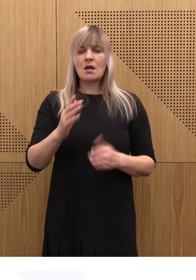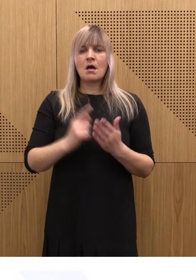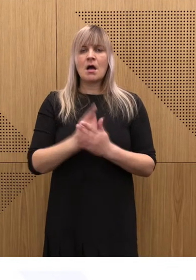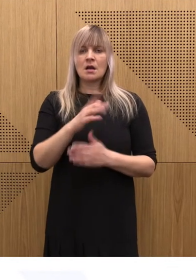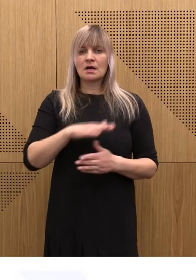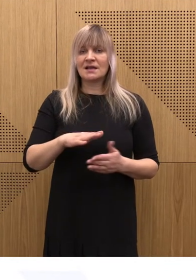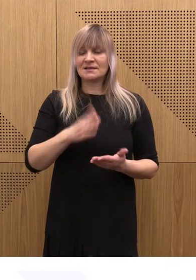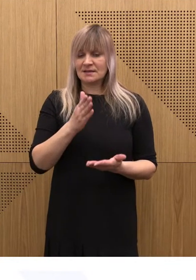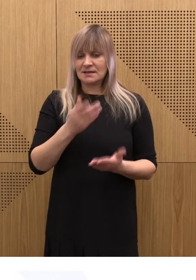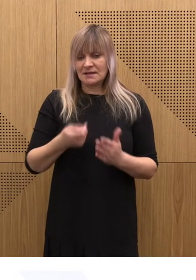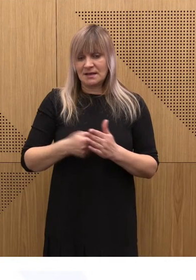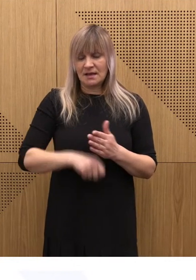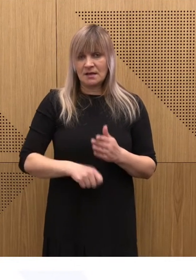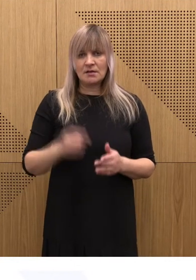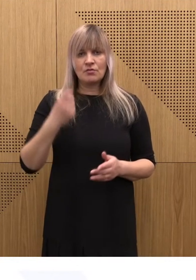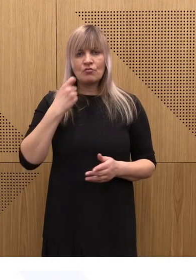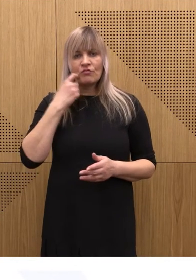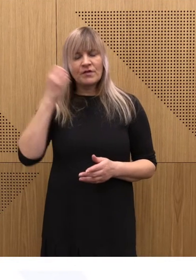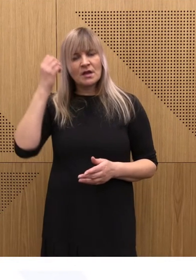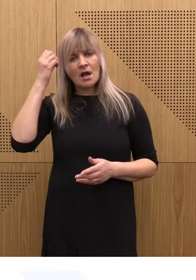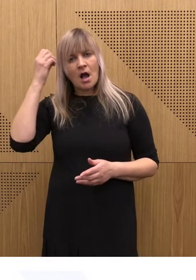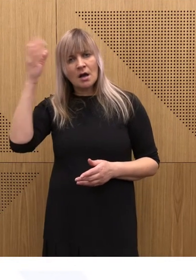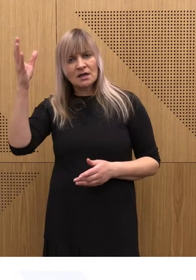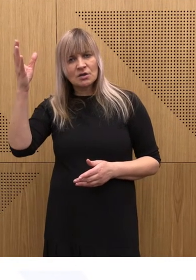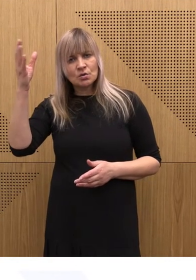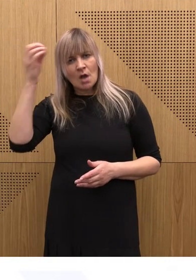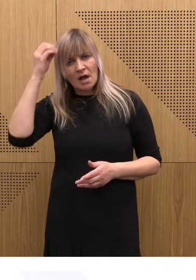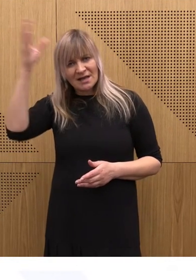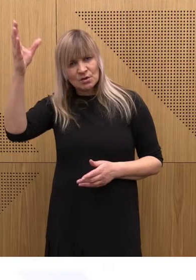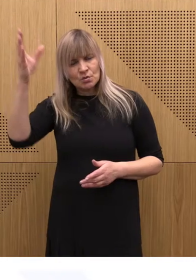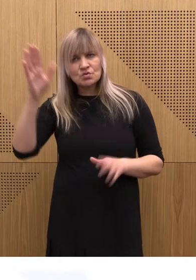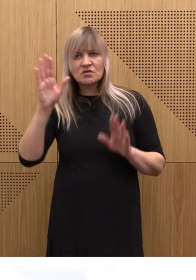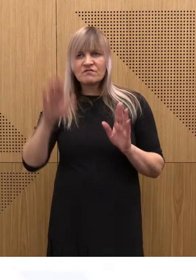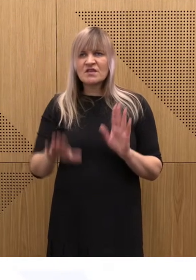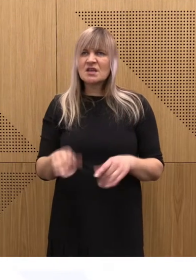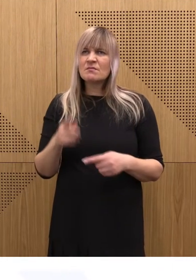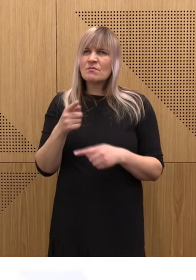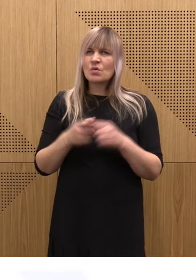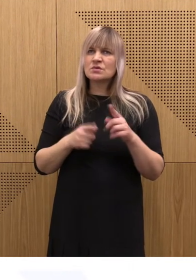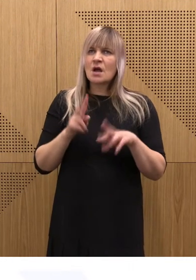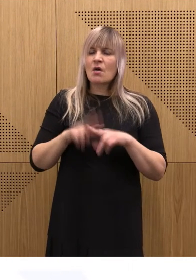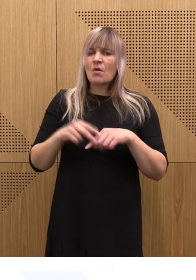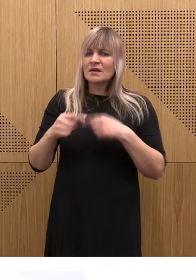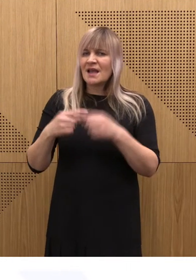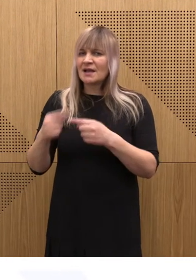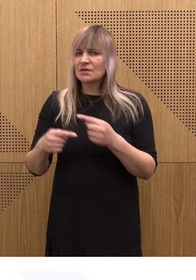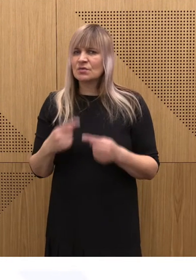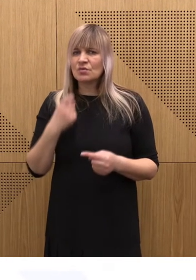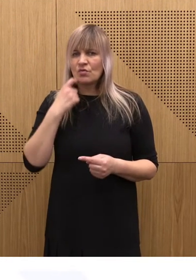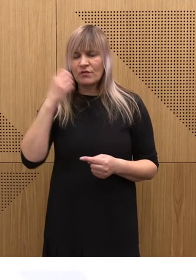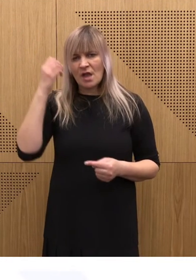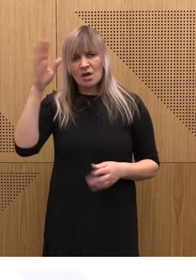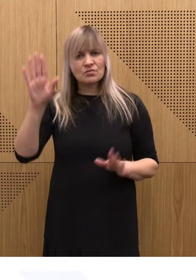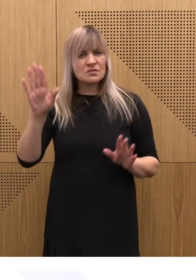kinni, samal ajal huviharidus osades kohtades võib jätkuda. Need lapsed võivad ikkagi käia selles huvihariduses ja